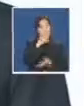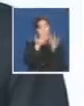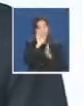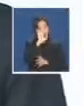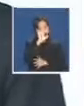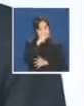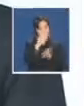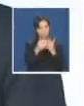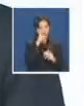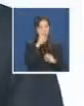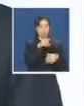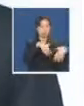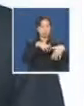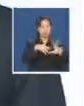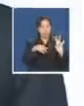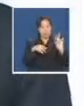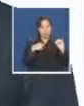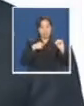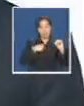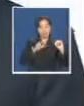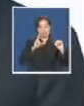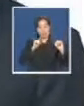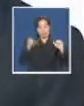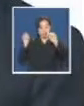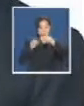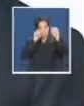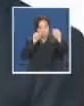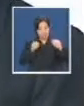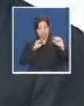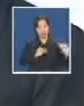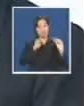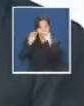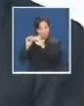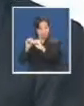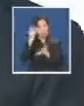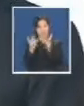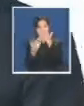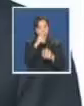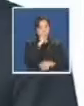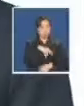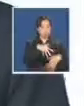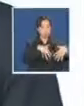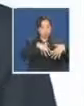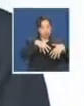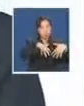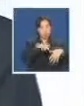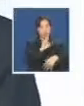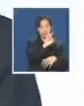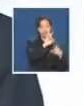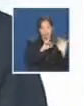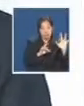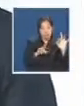จะจะได้ 3เรื่องนี้ถ้าเป็นกรณีที่จ่าย 100รัฐบาลสมทบ 50ก็จะได้สิทธิในเรื่องของบำเหน็จชราภาพ